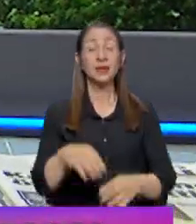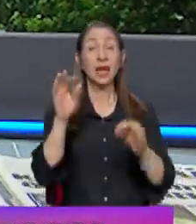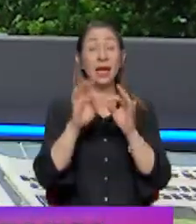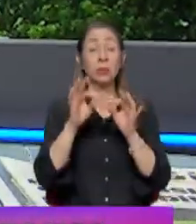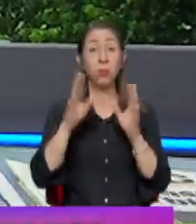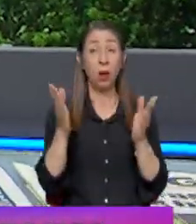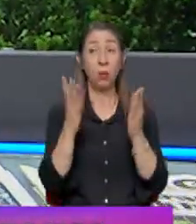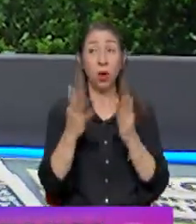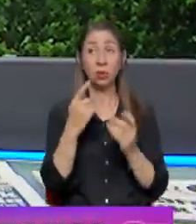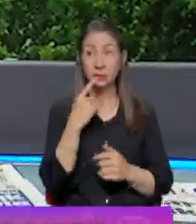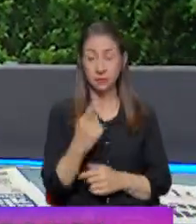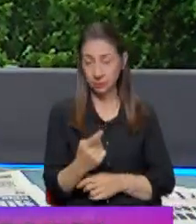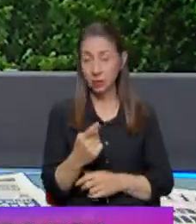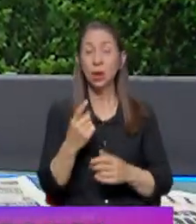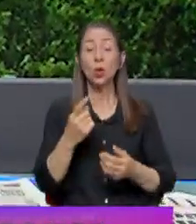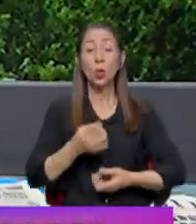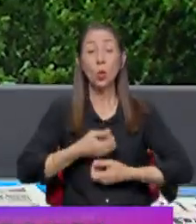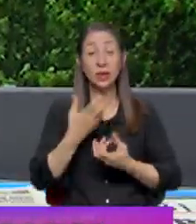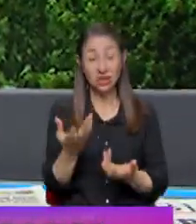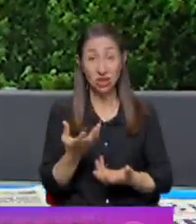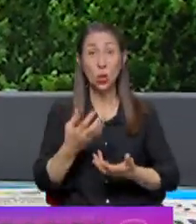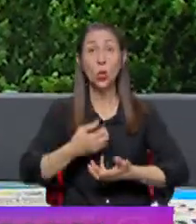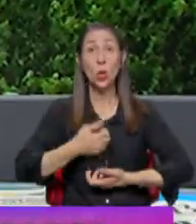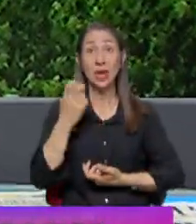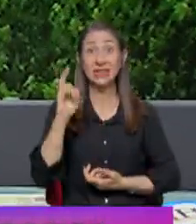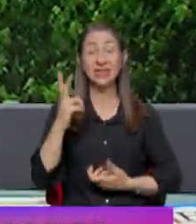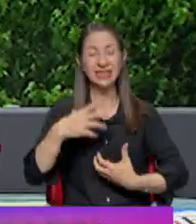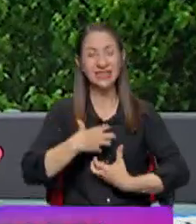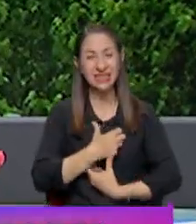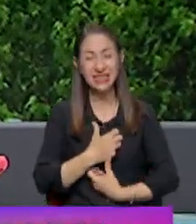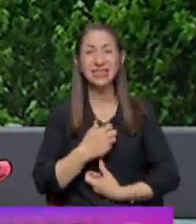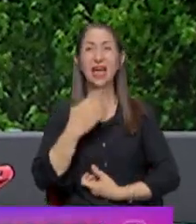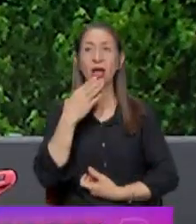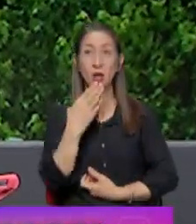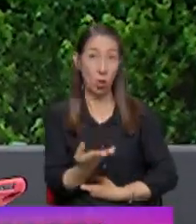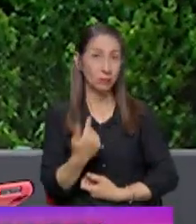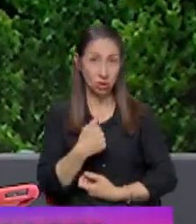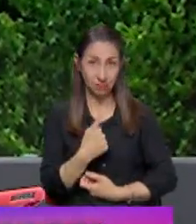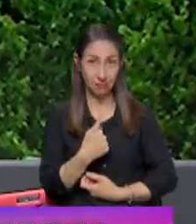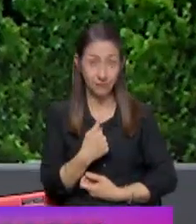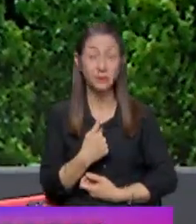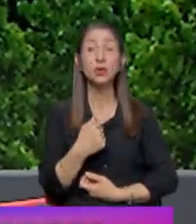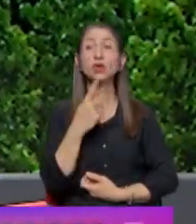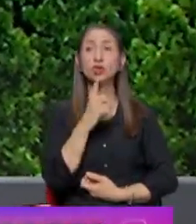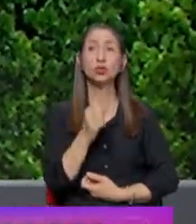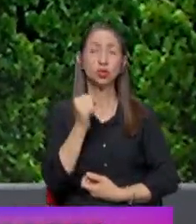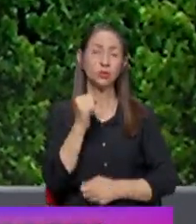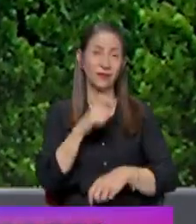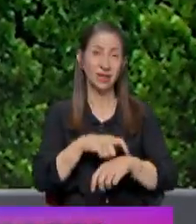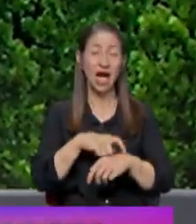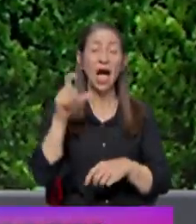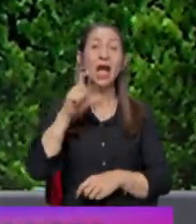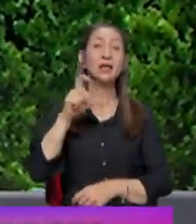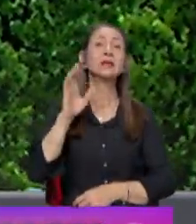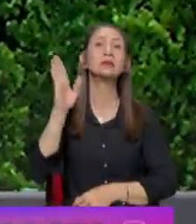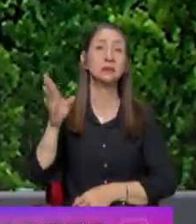Ekonomiden bolca bahsedeceğimizi, üreticiden ve üreticinin derdinden dem vuracağımızı söylemiştim. Sözümüzü tutma vakti. Aydın'a